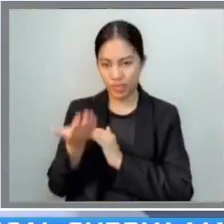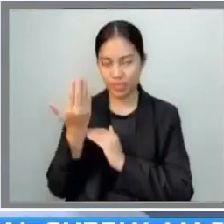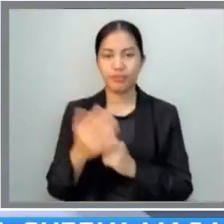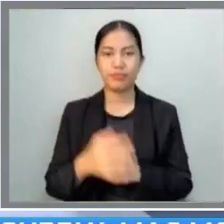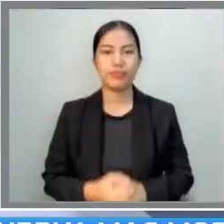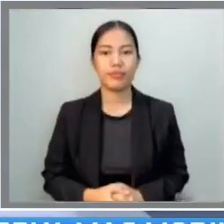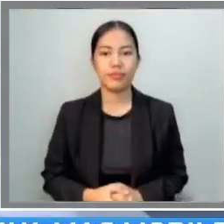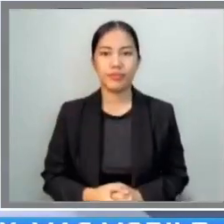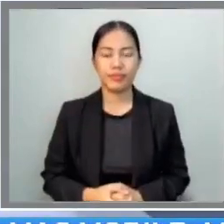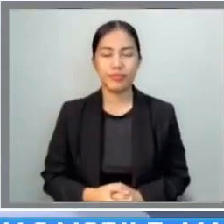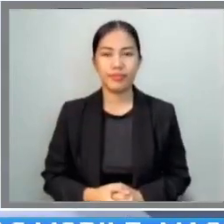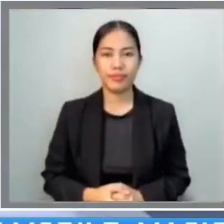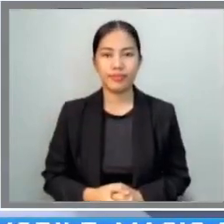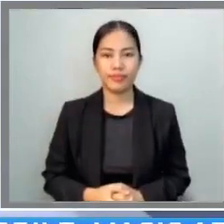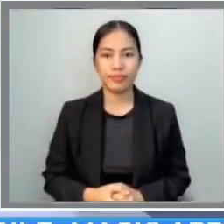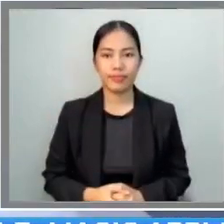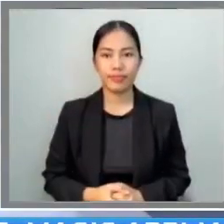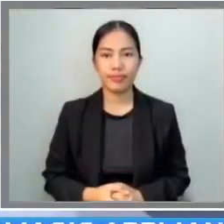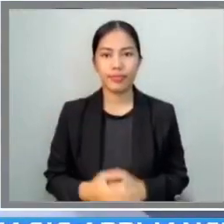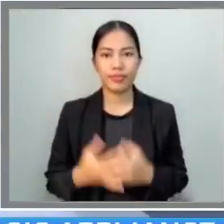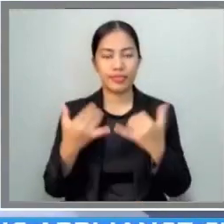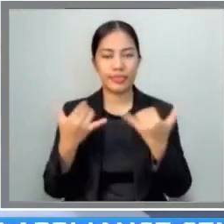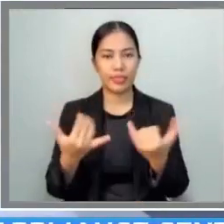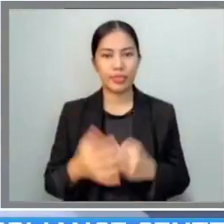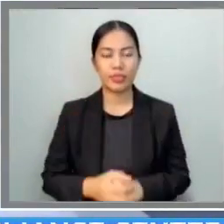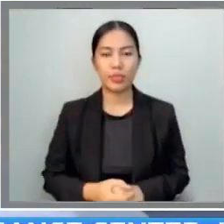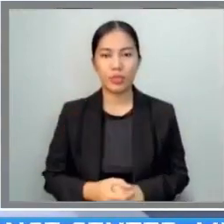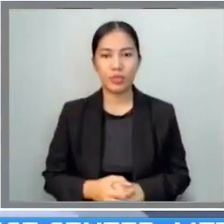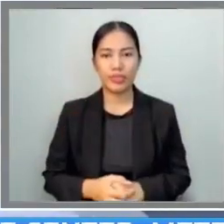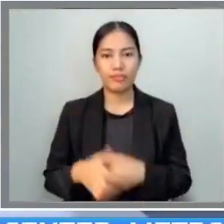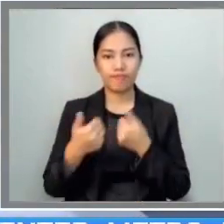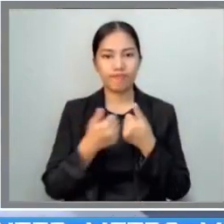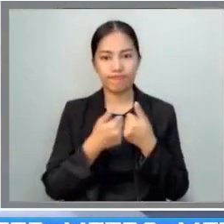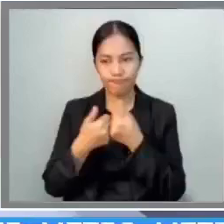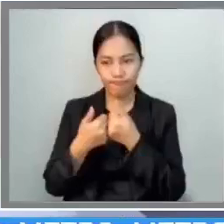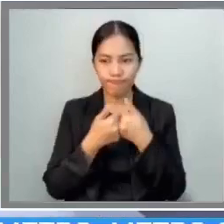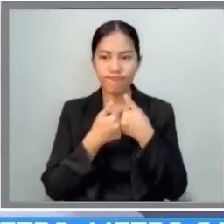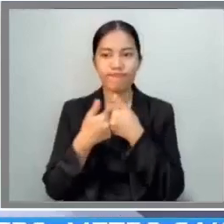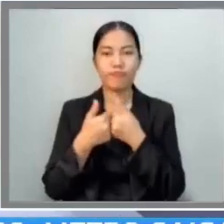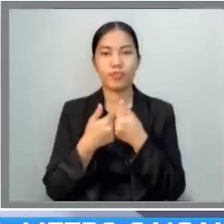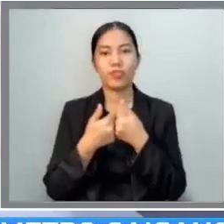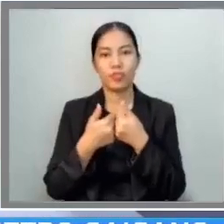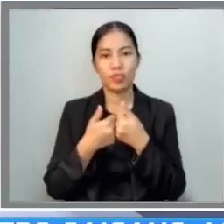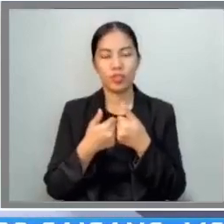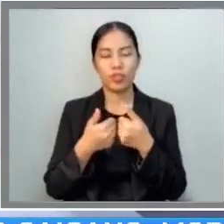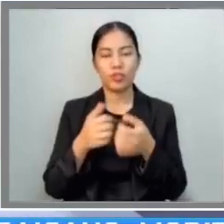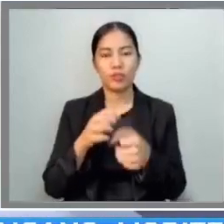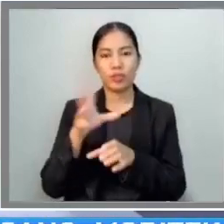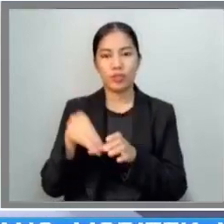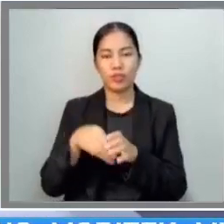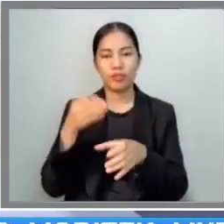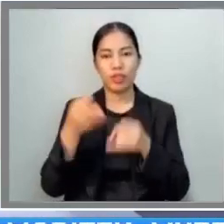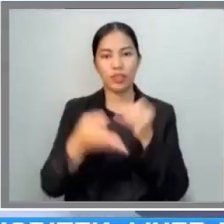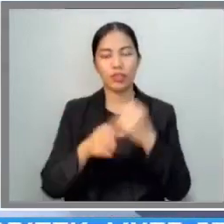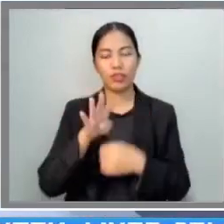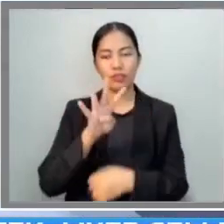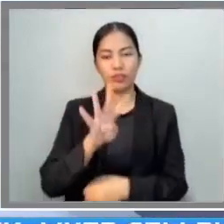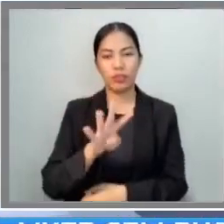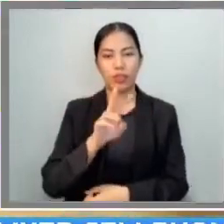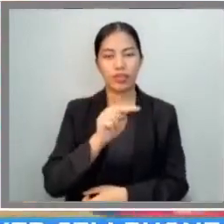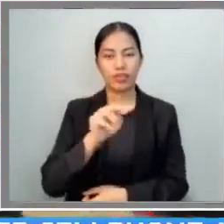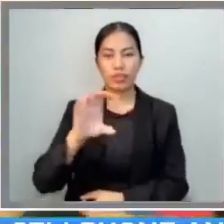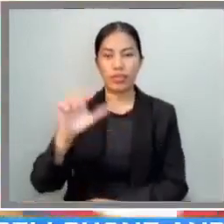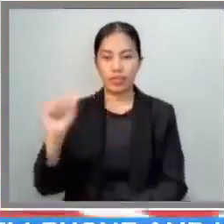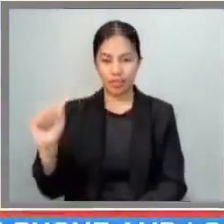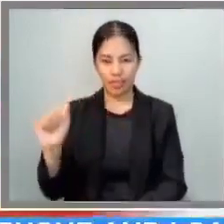Painit ng painit ang labanan para makapasok sa Final Four ng NCAA Season 99 Men's Basketball Tournament.